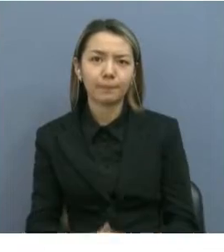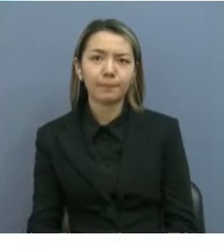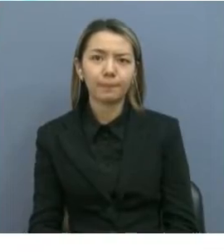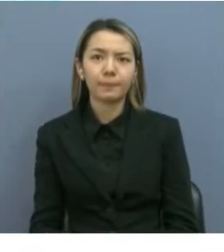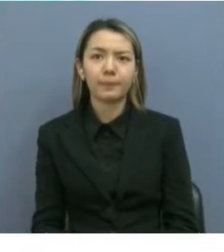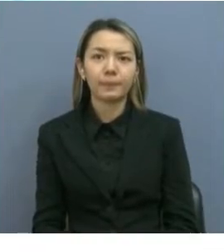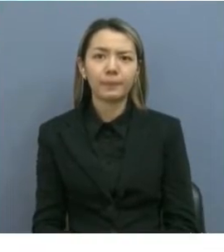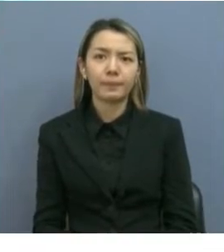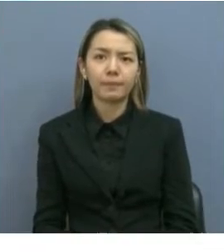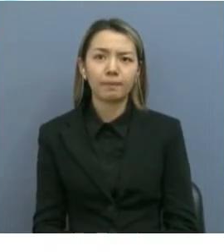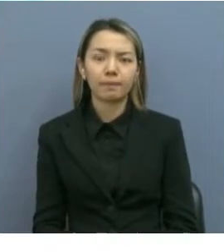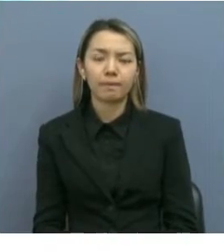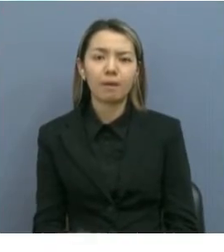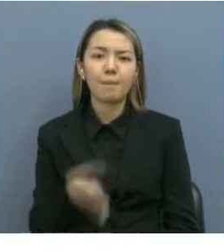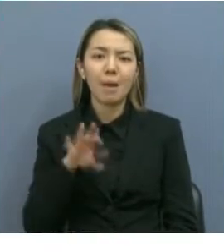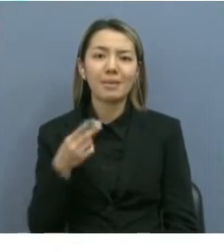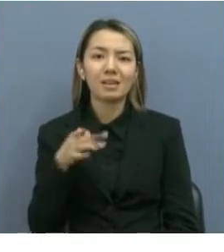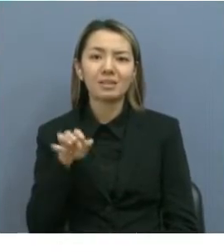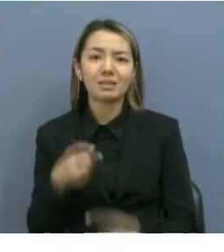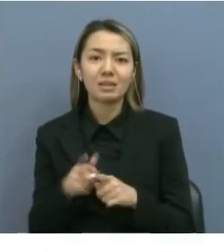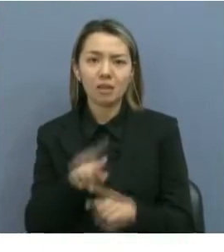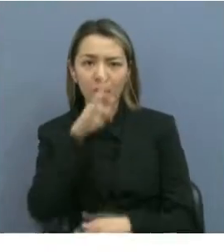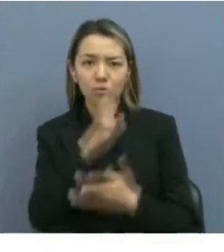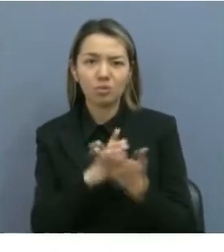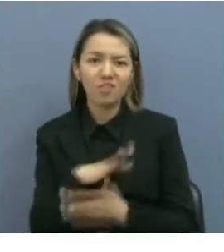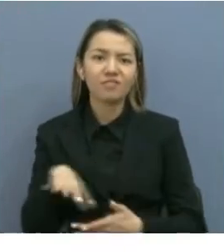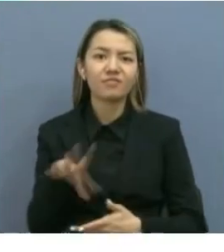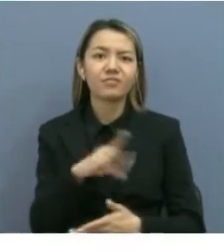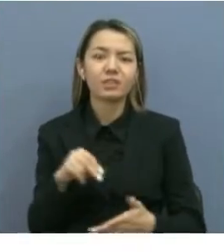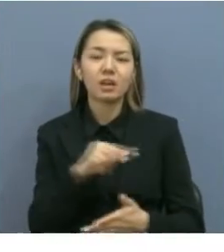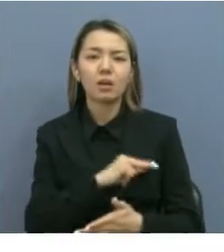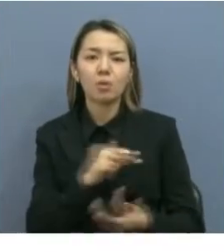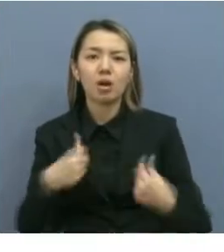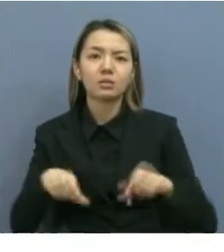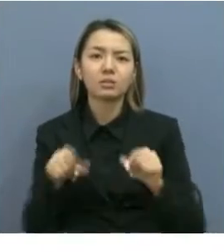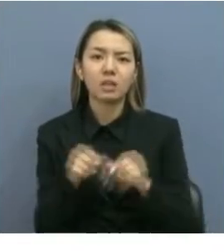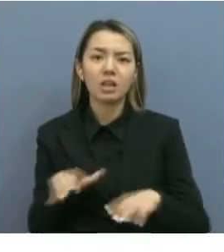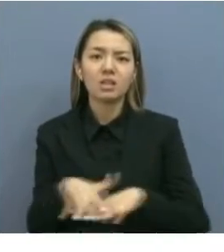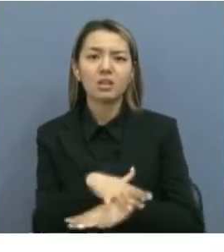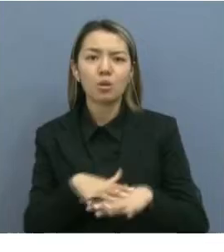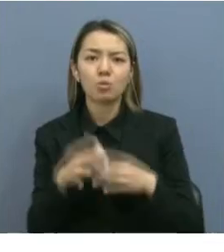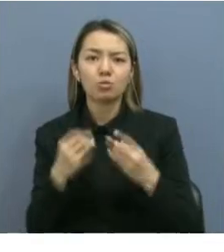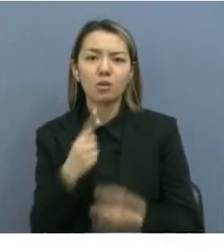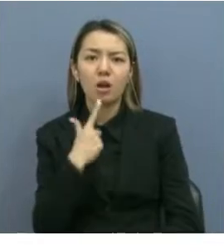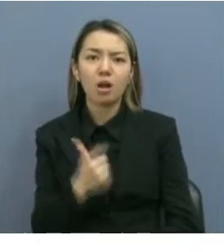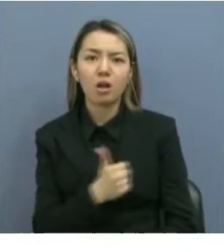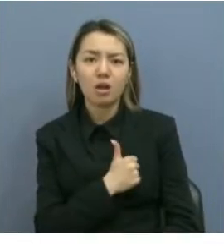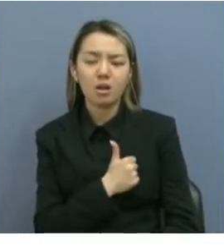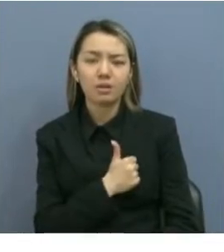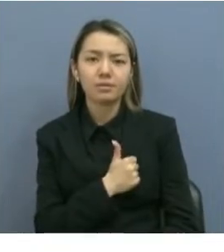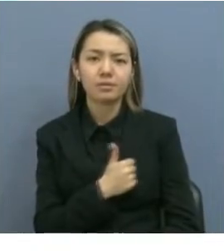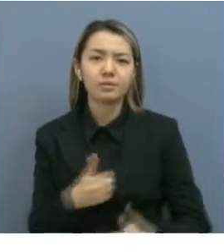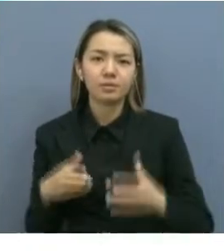– это всеобщий перевод. Мобилизация мемлекеттің барлық саласын, ұйымдарды, халықты, әскерлер мен